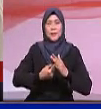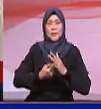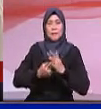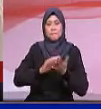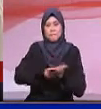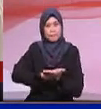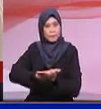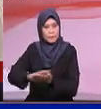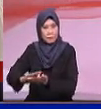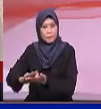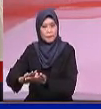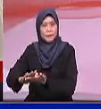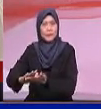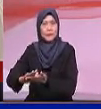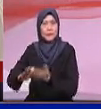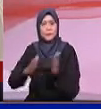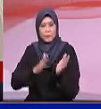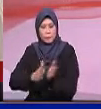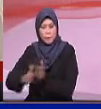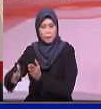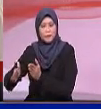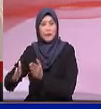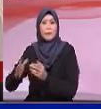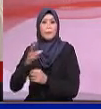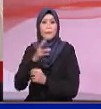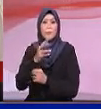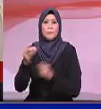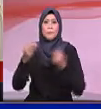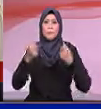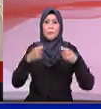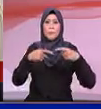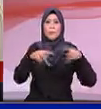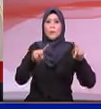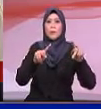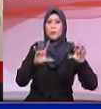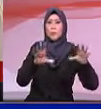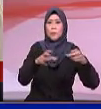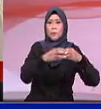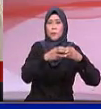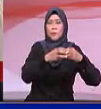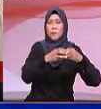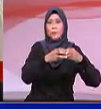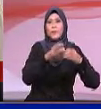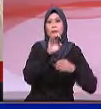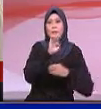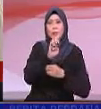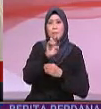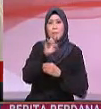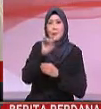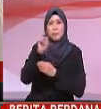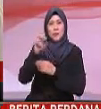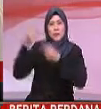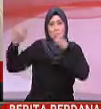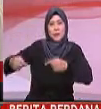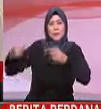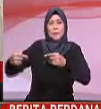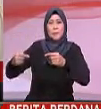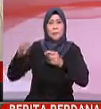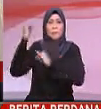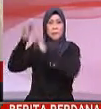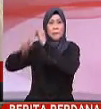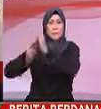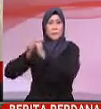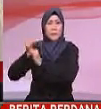kemas dan juga peluang untuk pasukan Irimau bertanding di peringkat antarabangsa